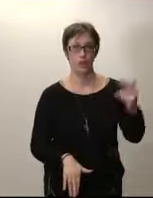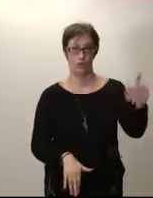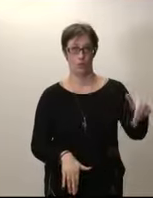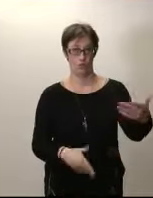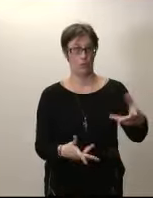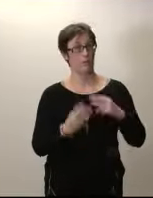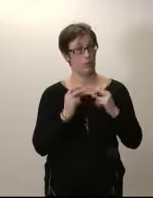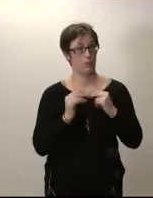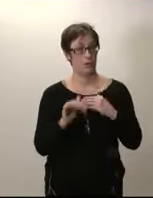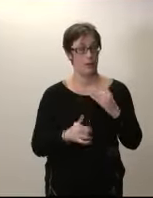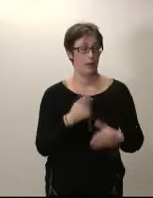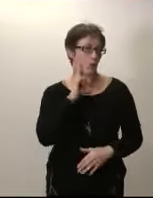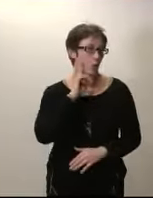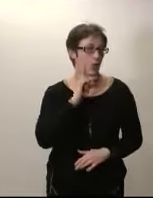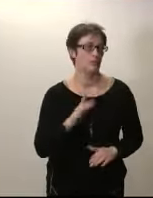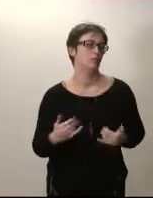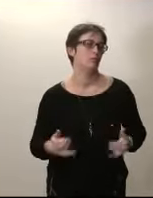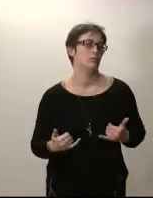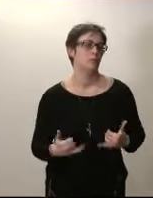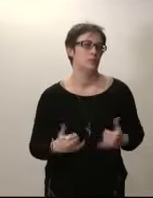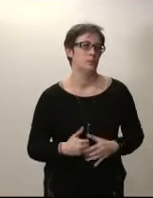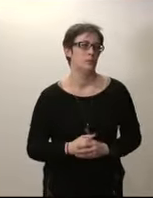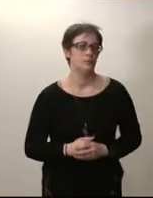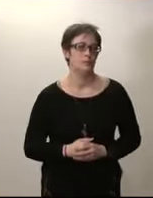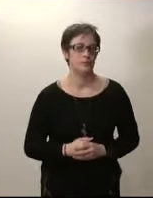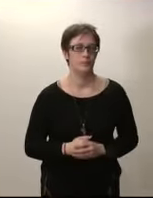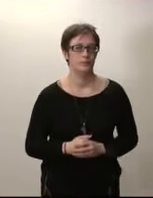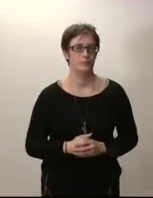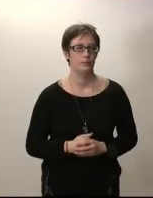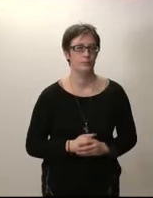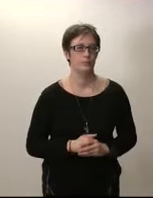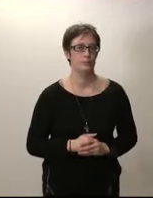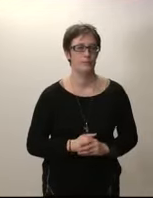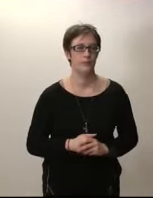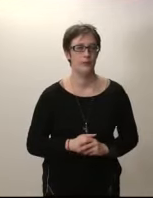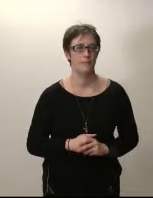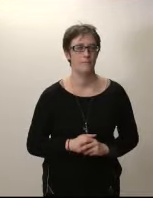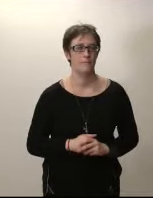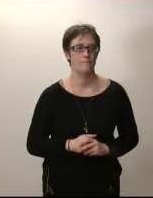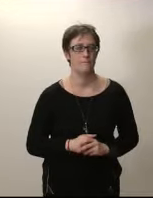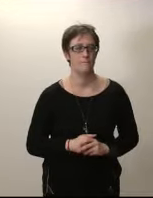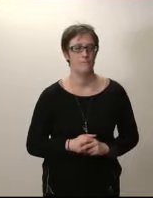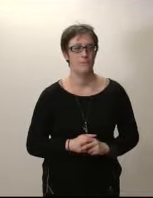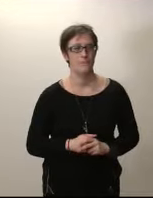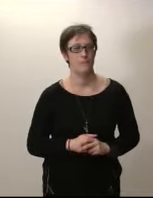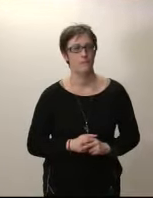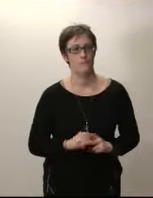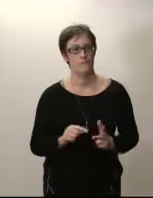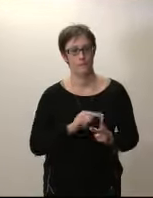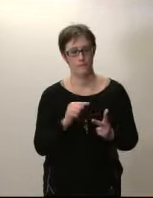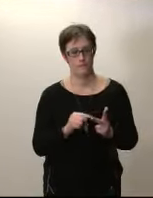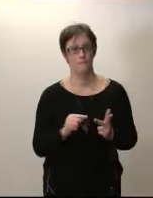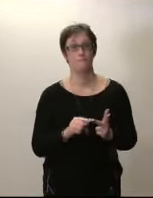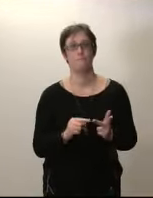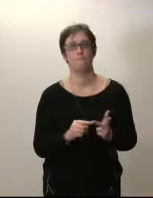Vous m'expliquerez pourquoi quand j'aurai terminé. Non, voilà. Vraiment... Alors, sur la partie